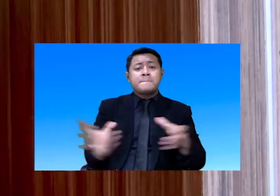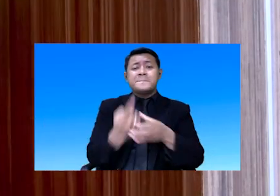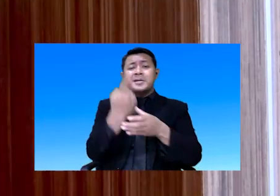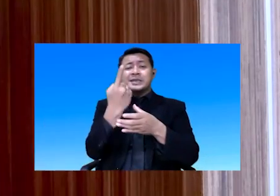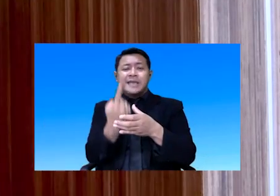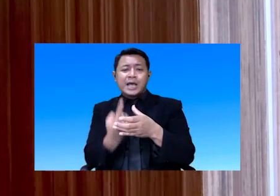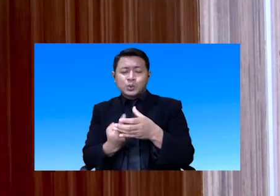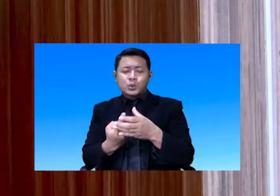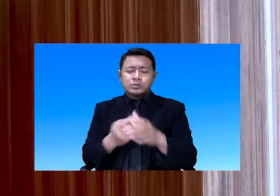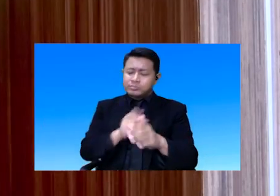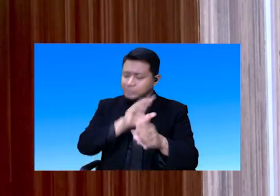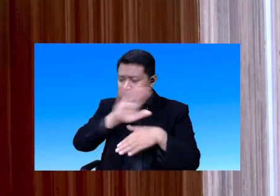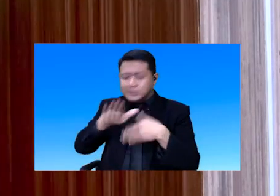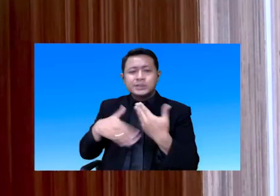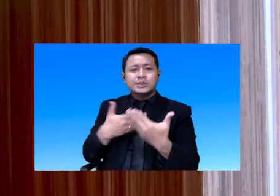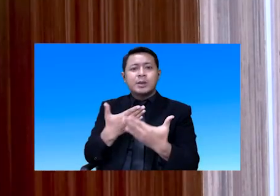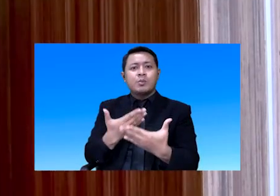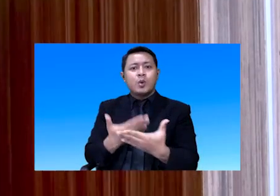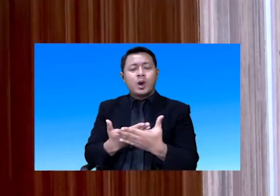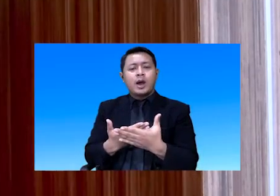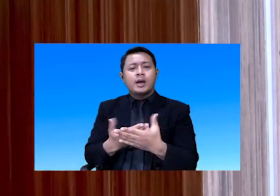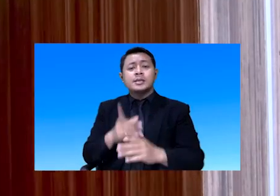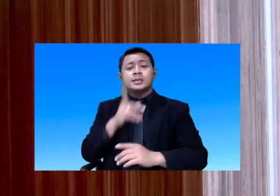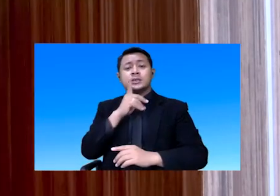seperti dahulu.